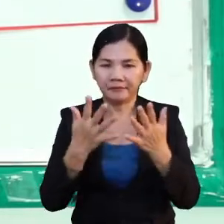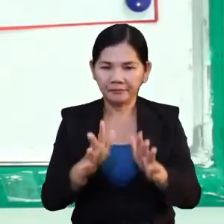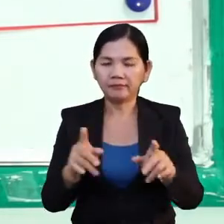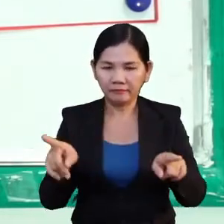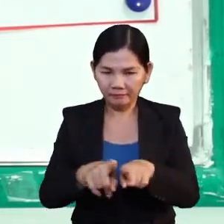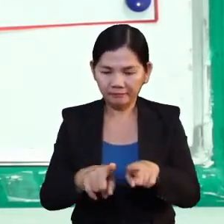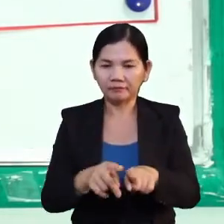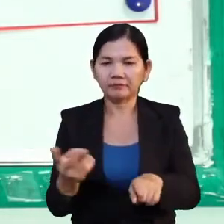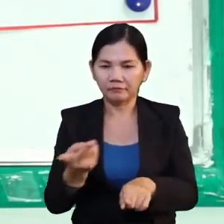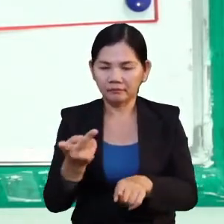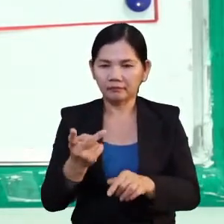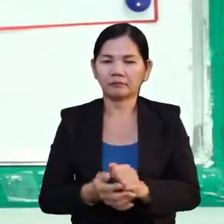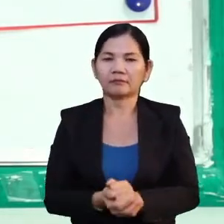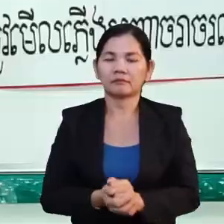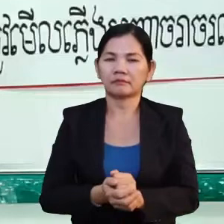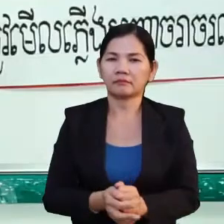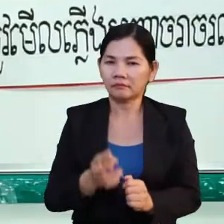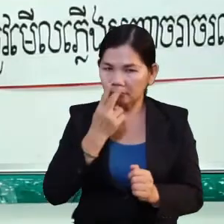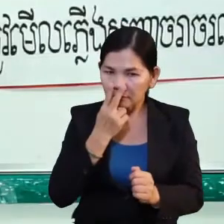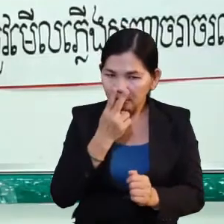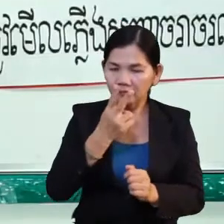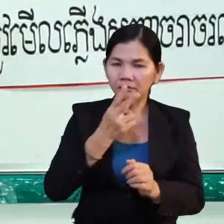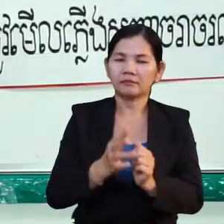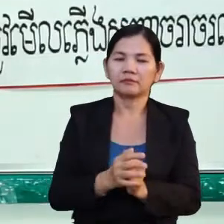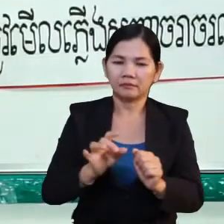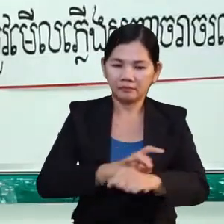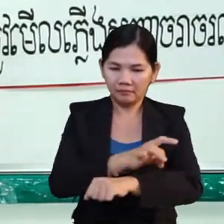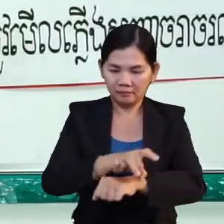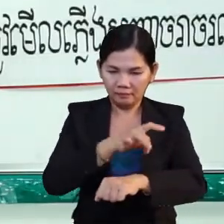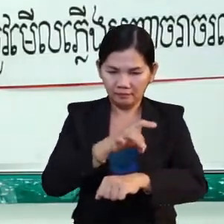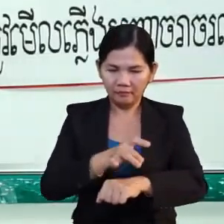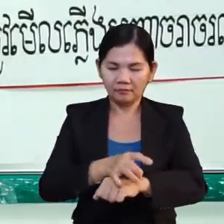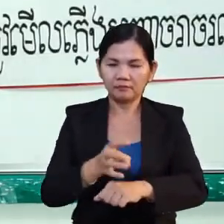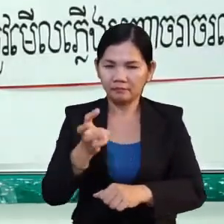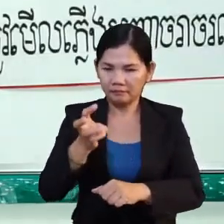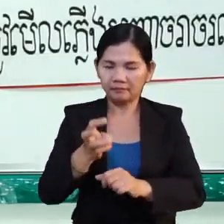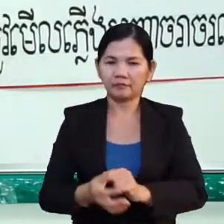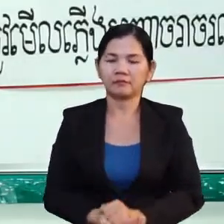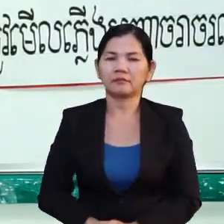គ្នាចាឥឡូវកូនចាប់ផ្ដើមសង្កេតរូបភាពទាំងអស់គ្នាអ្នកគ្រូទុកពេលឲ្យ